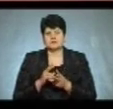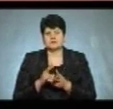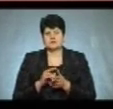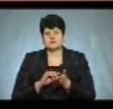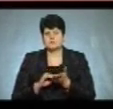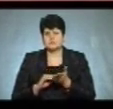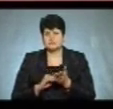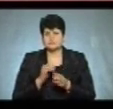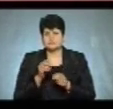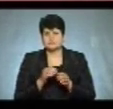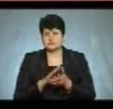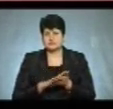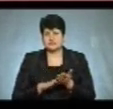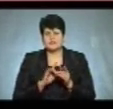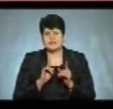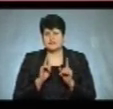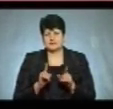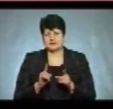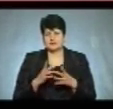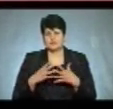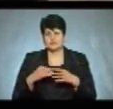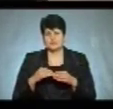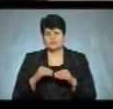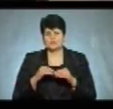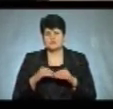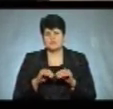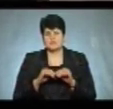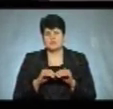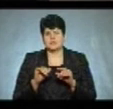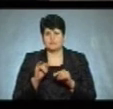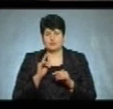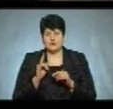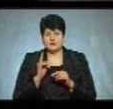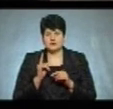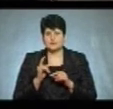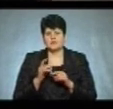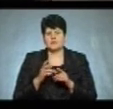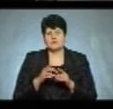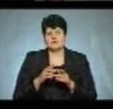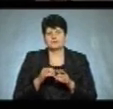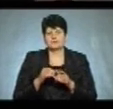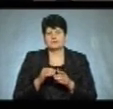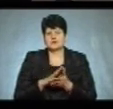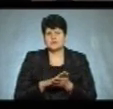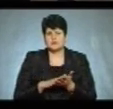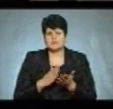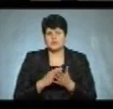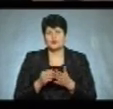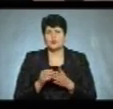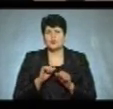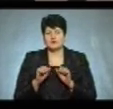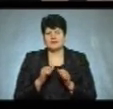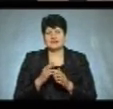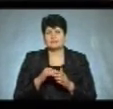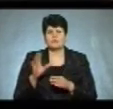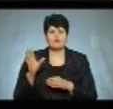у справах сім'ї та молоді Тернопільської облдержадміністрації. Міністерство соціальної політики України позивається до управлінь, до департаментів по